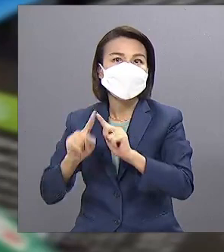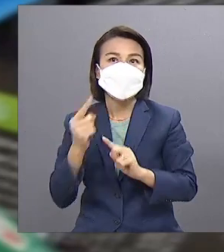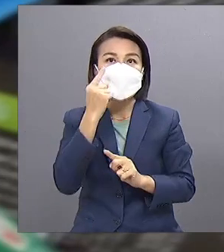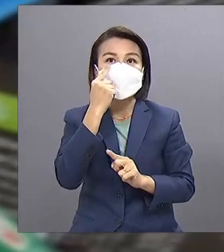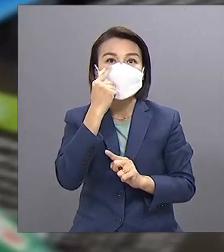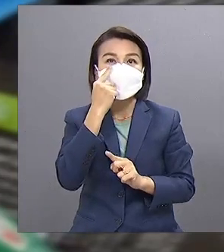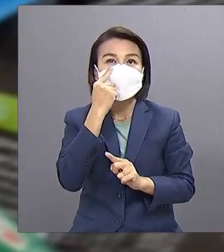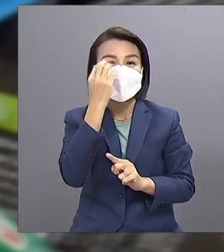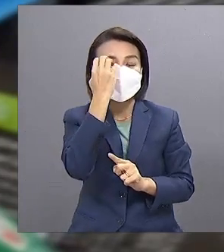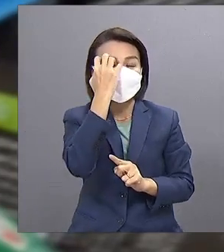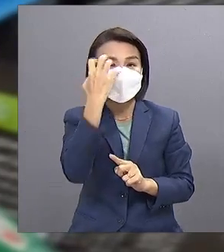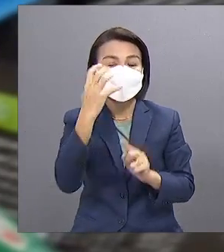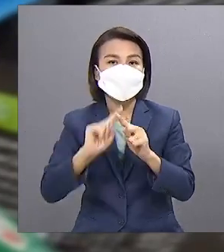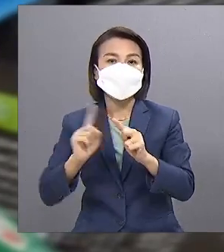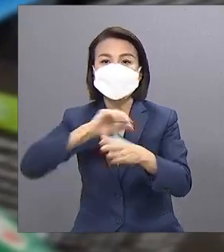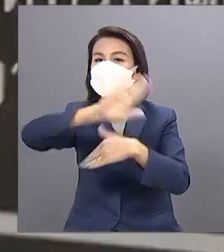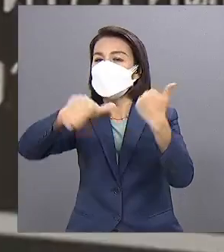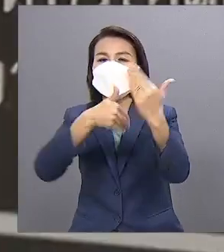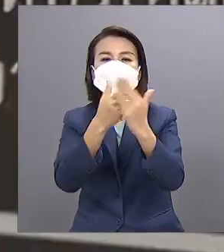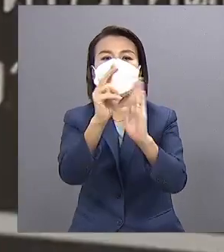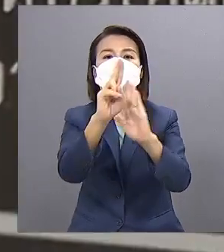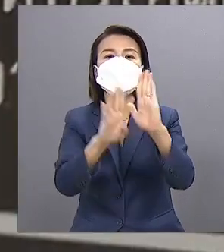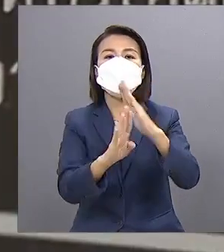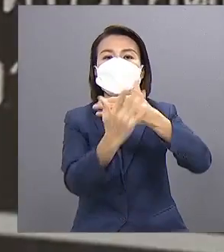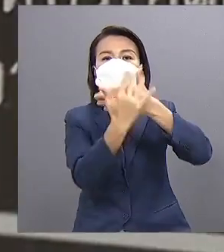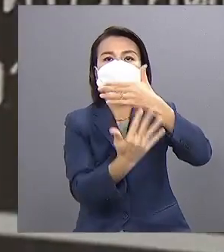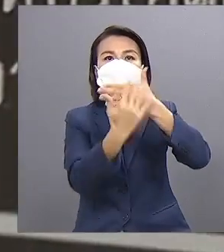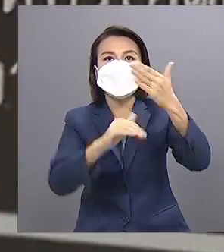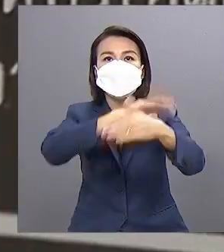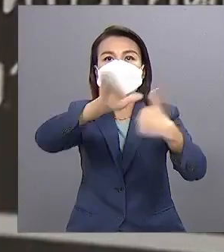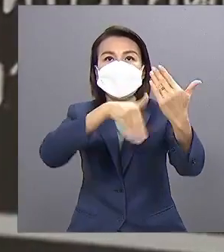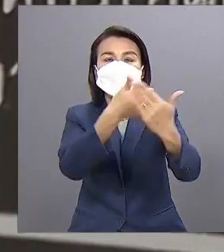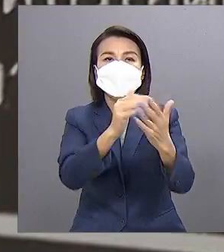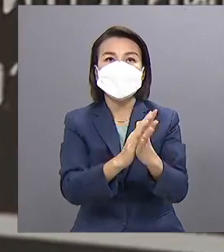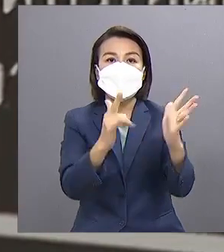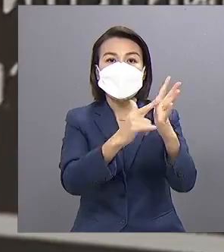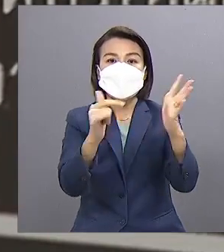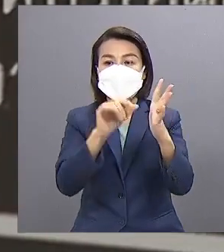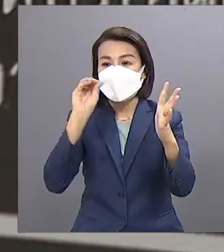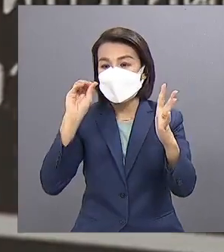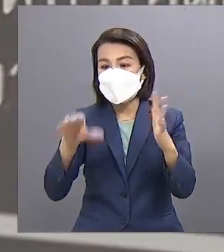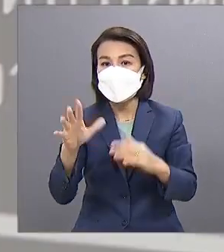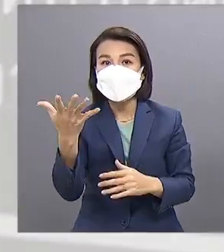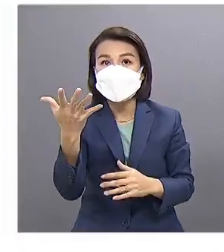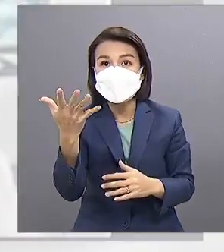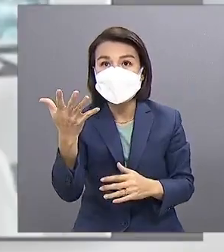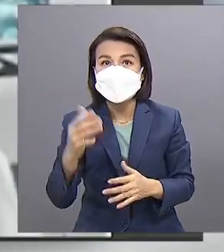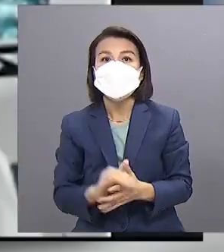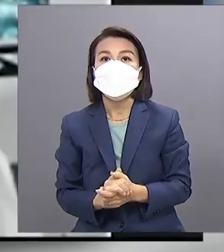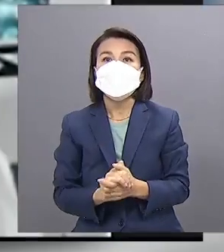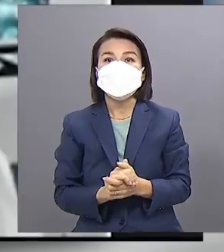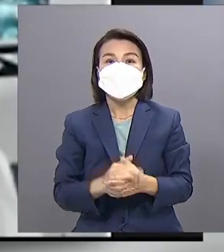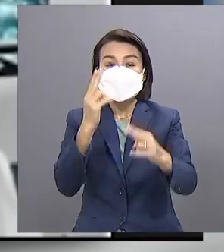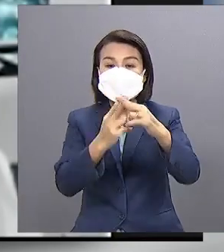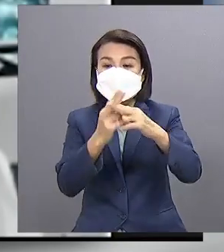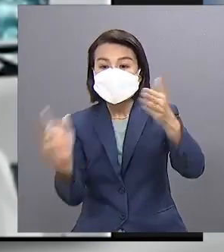อันนี้คือปัญหาก็คือซองไม่ได้เขียนว่าใส่ยานี้เป็นการปนเปื้อนนะคะปัญหาก็คือ